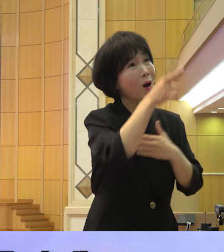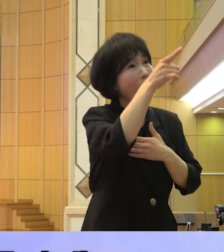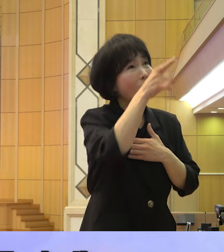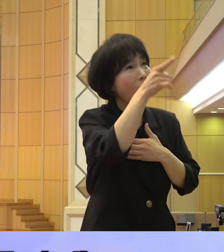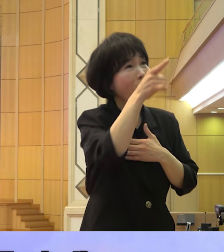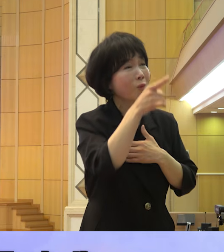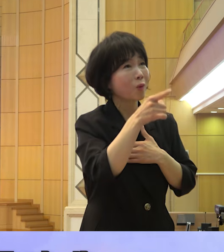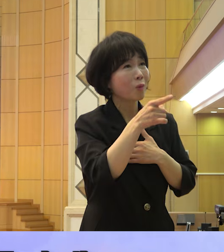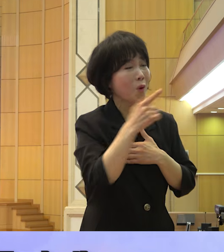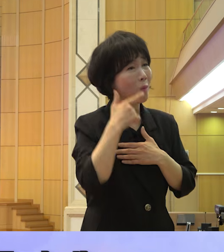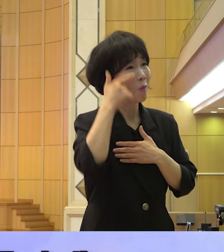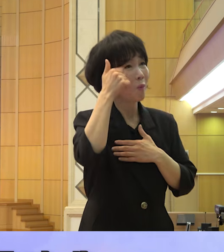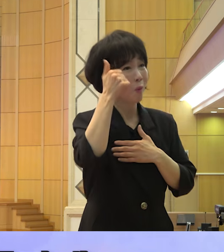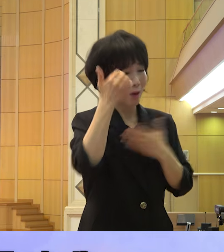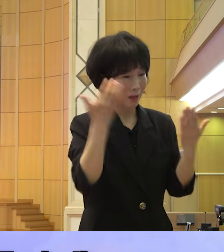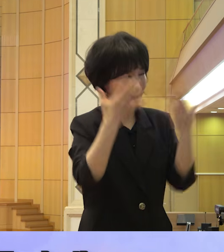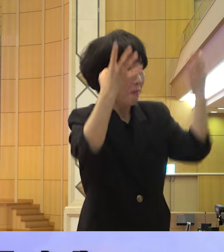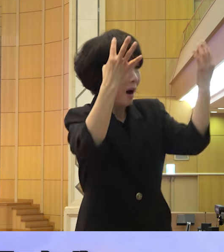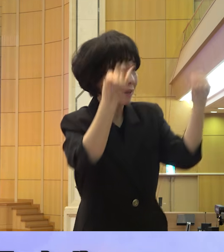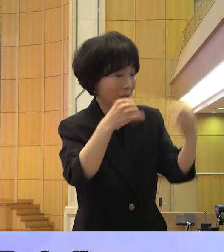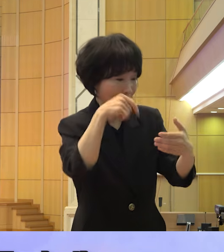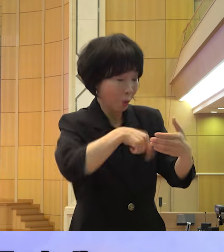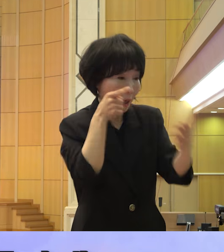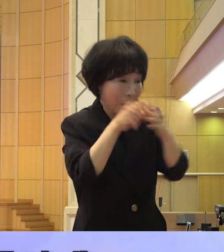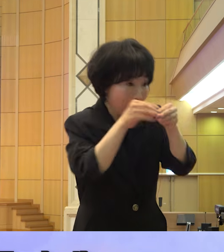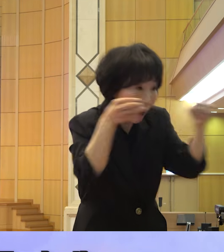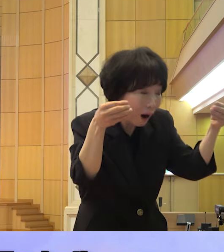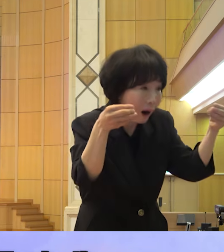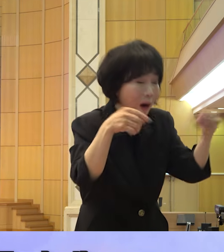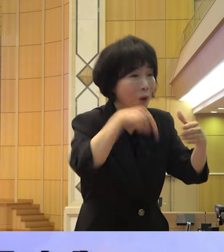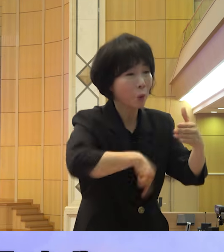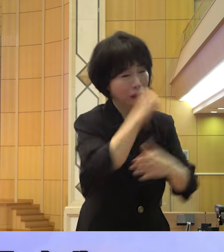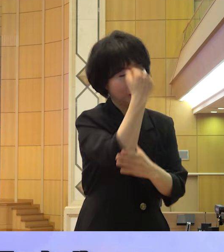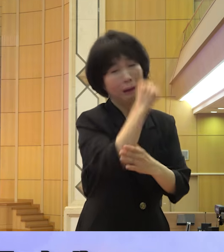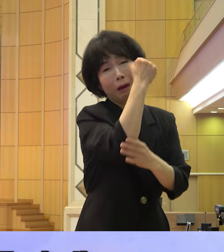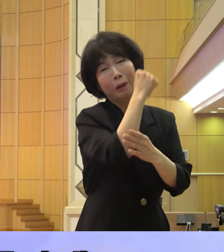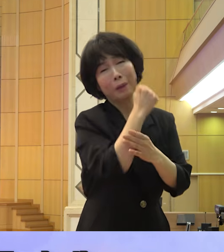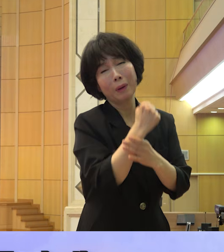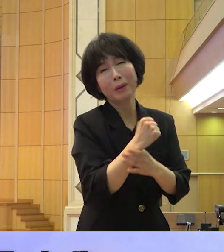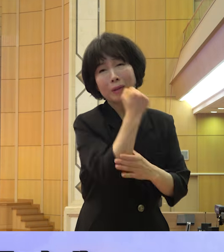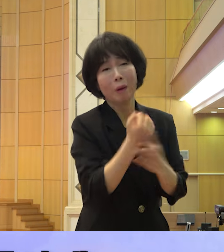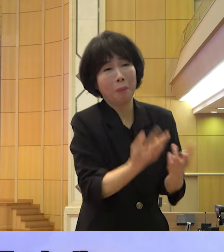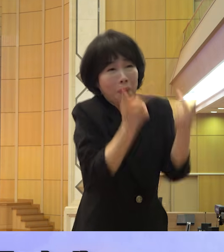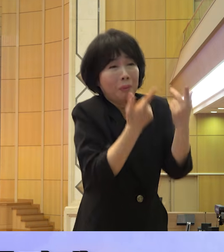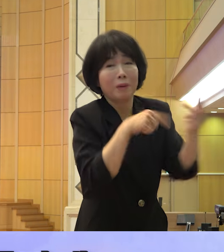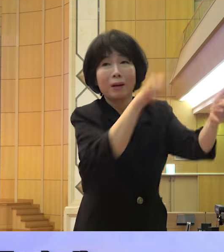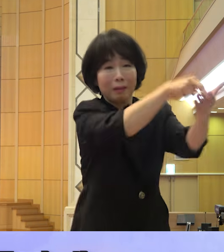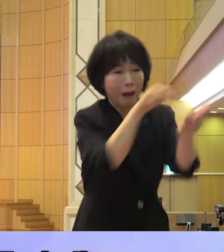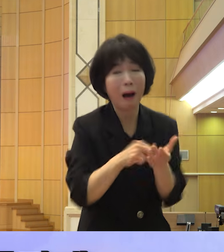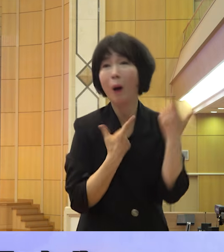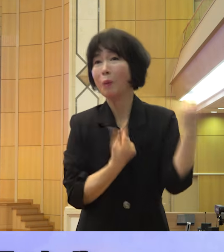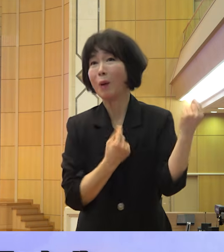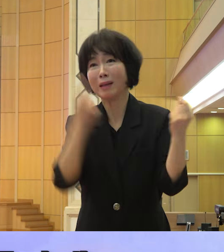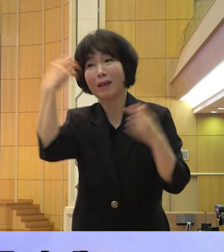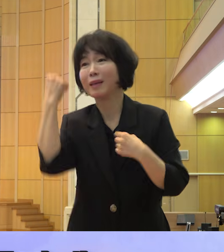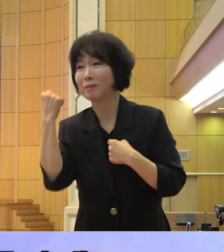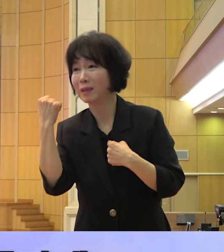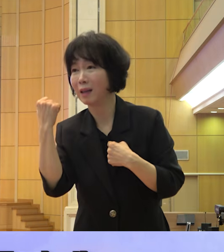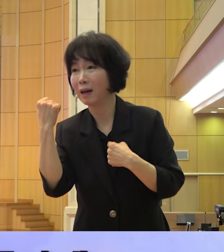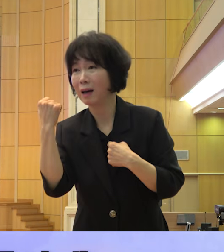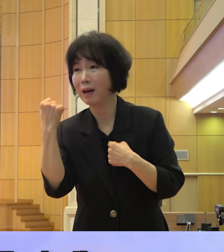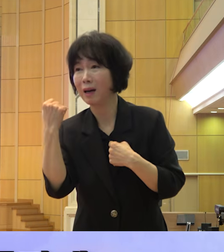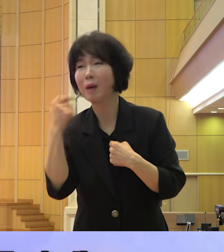많이 했구나, 속이 다 썩어서 비었구나, 그런 말 했대잖아요. 생각해